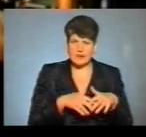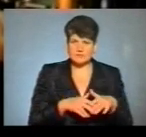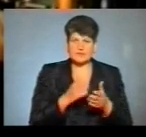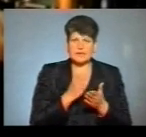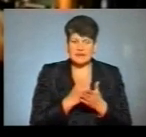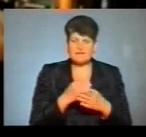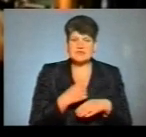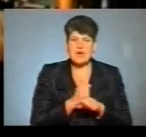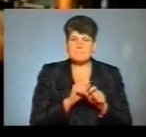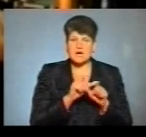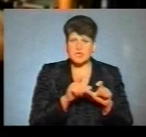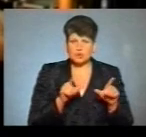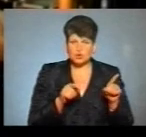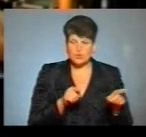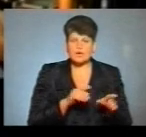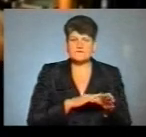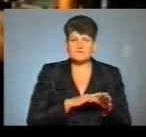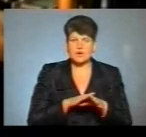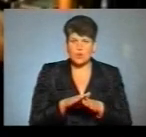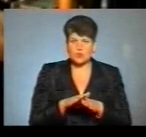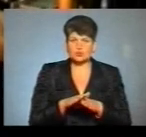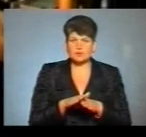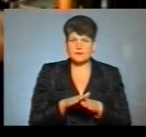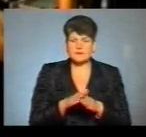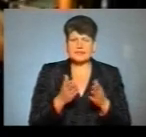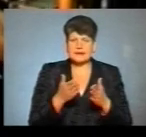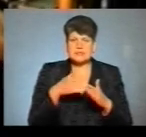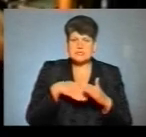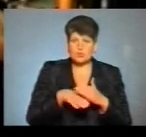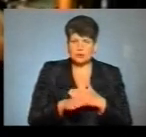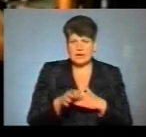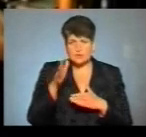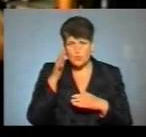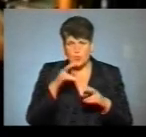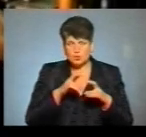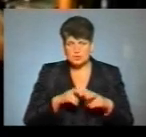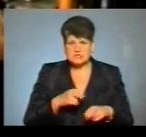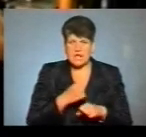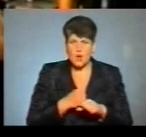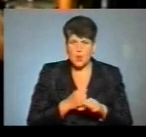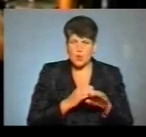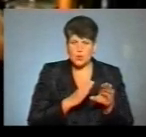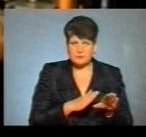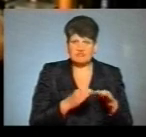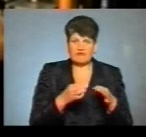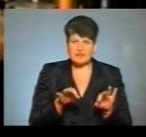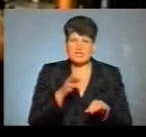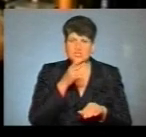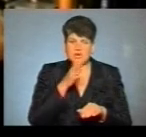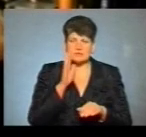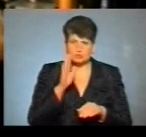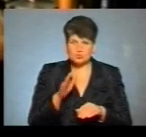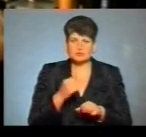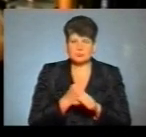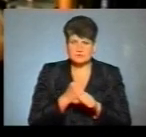яке знаходиться в лабораторіях і виконує якісь друки для науково-дослідних робіт. Вільний час буде